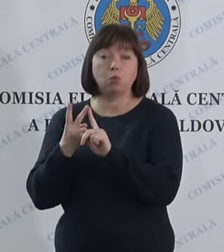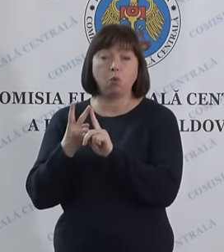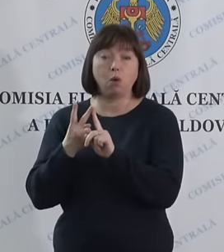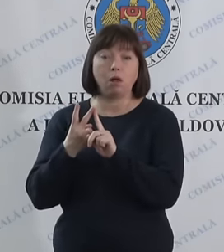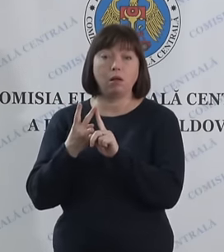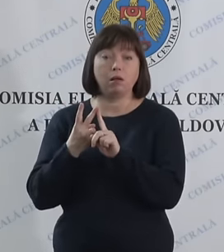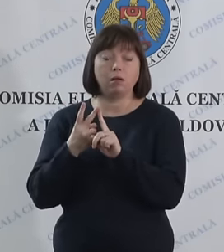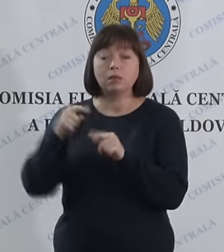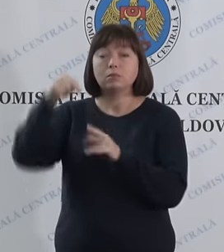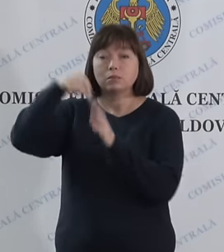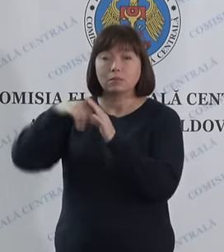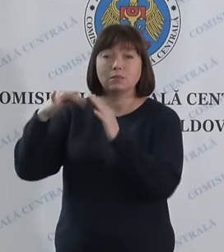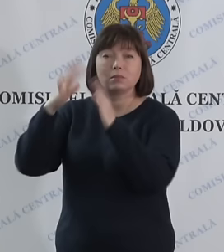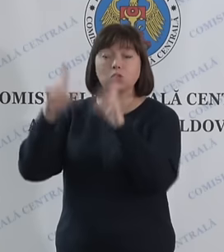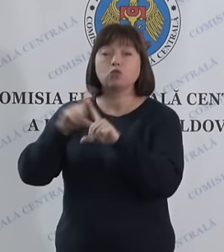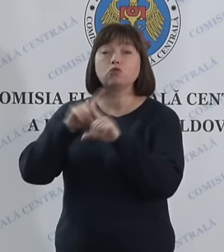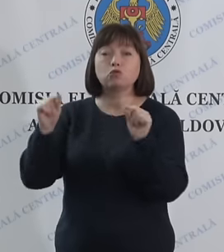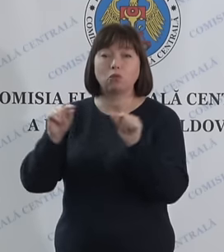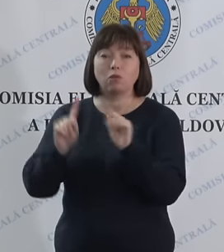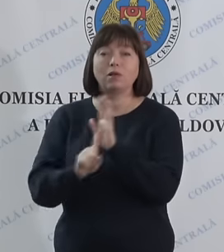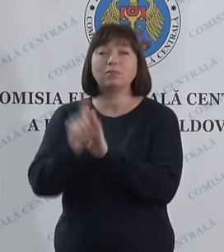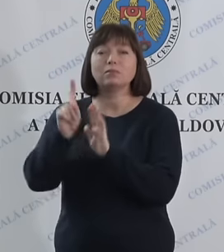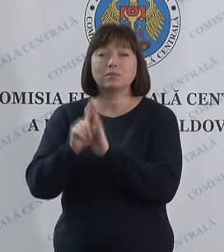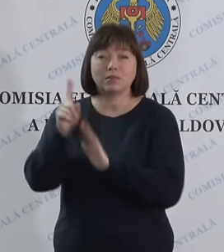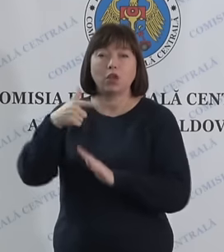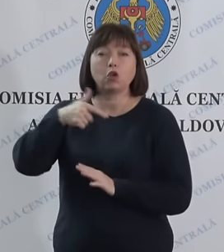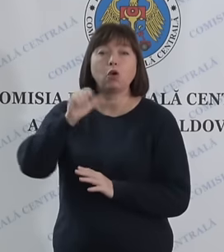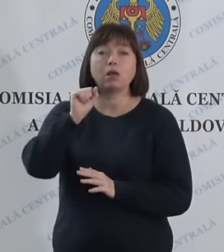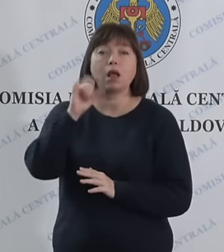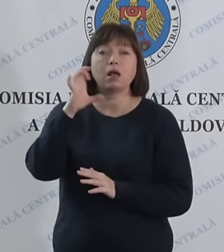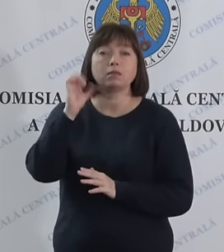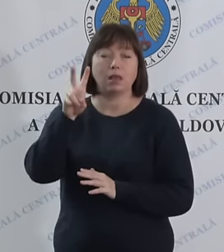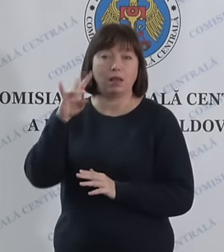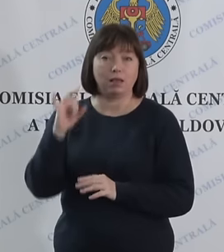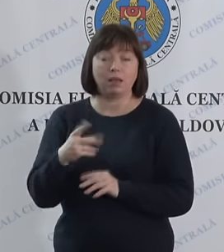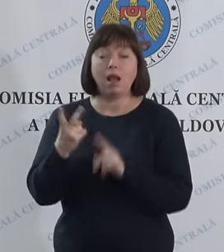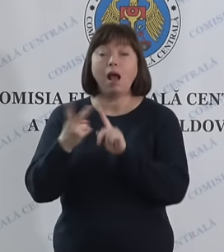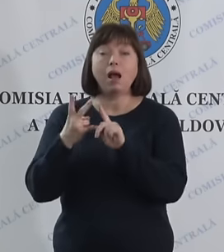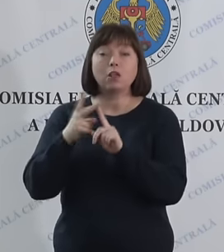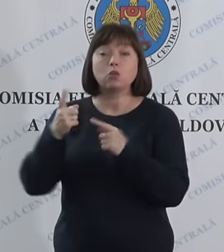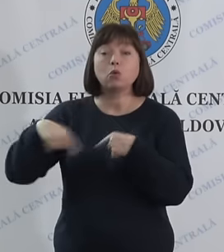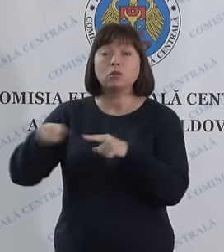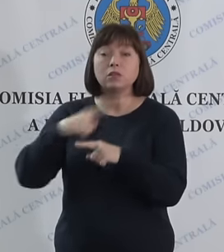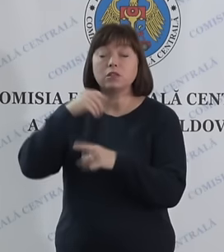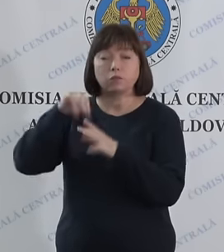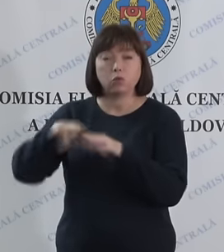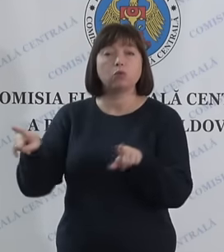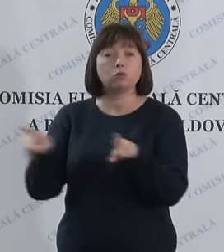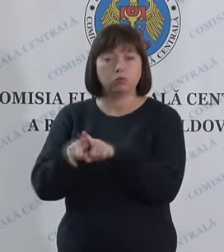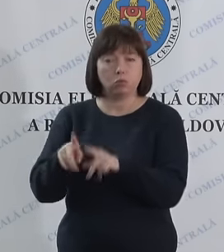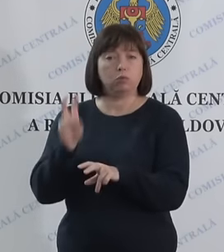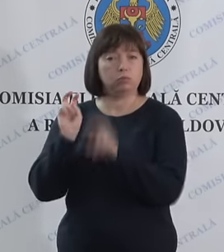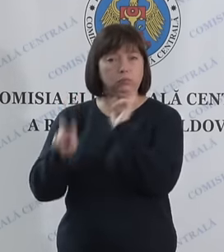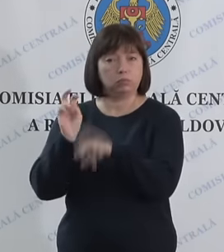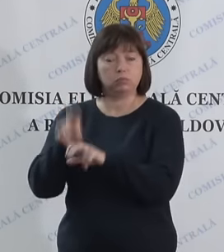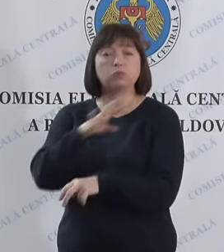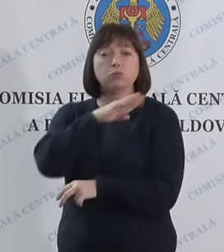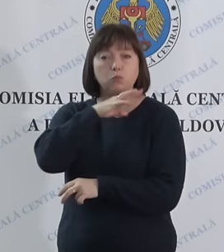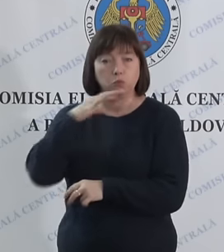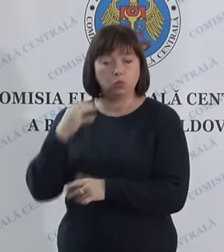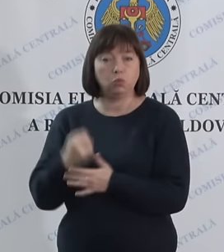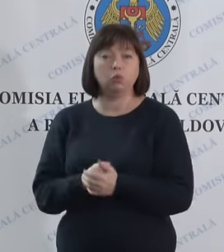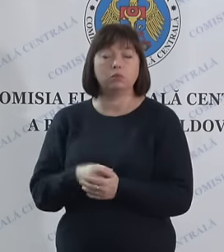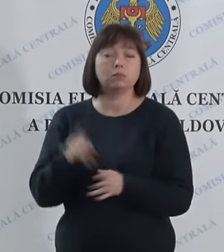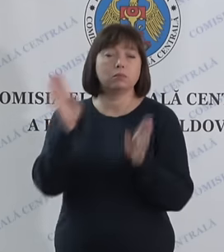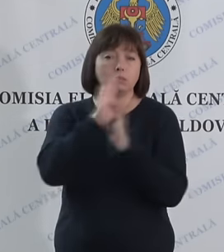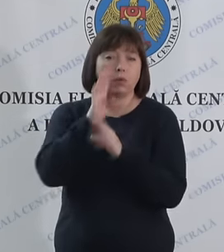în incinta Școlii Primare Gheorghe Asachi. Pe cea de-a doua secție de votare, la fel, este o prezență activă,